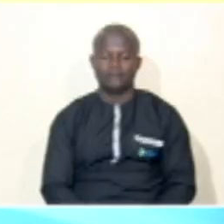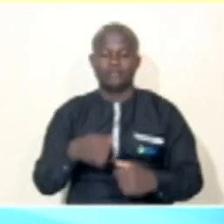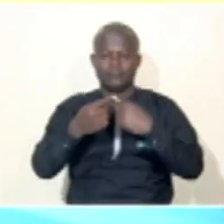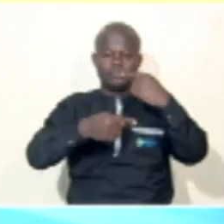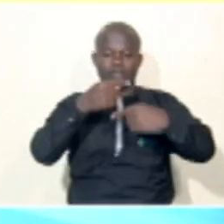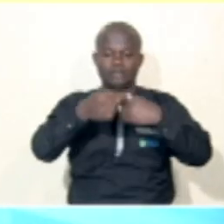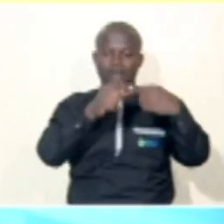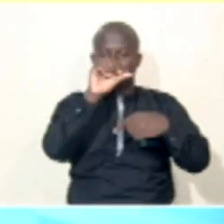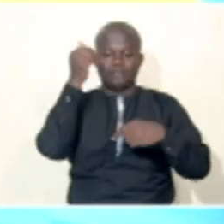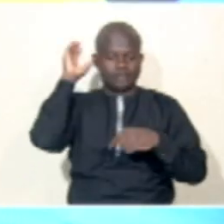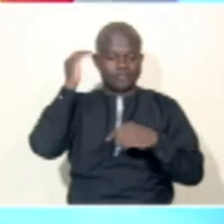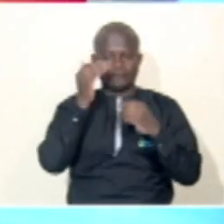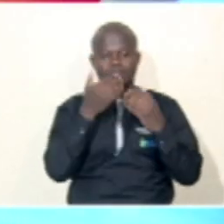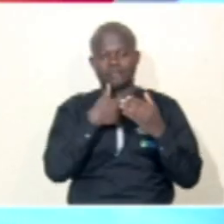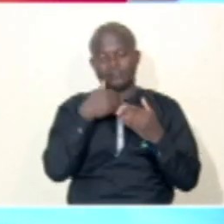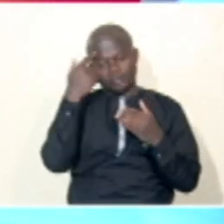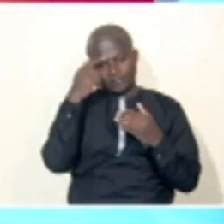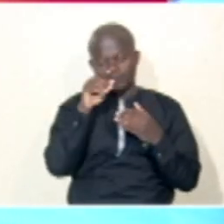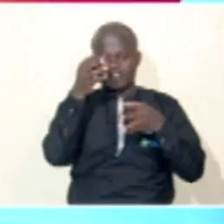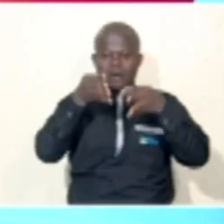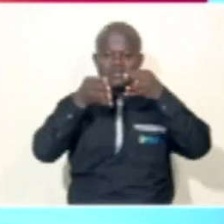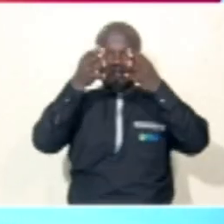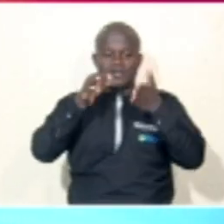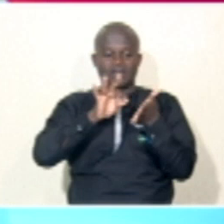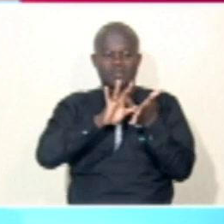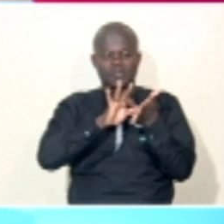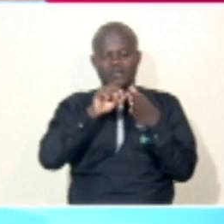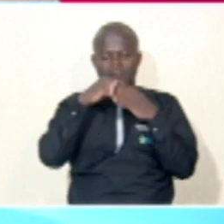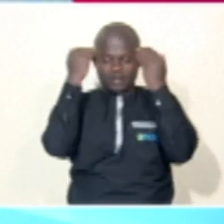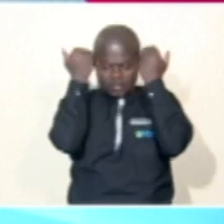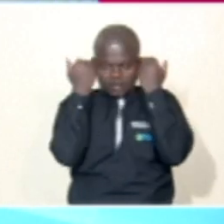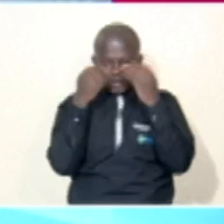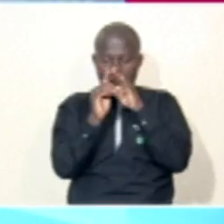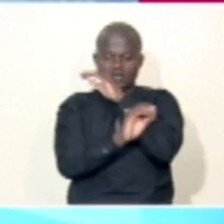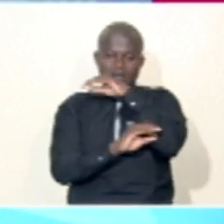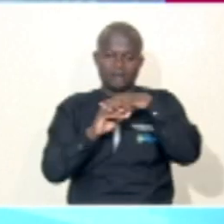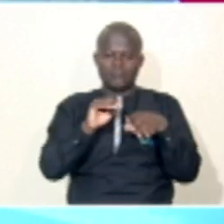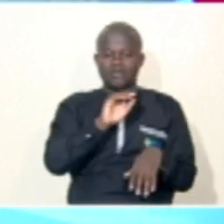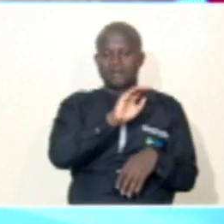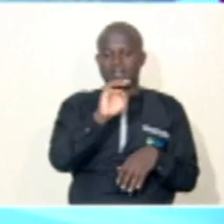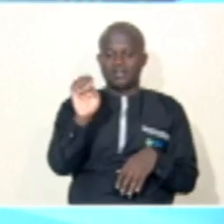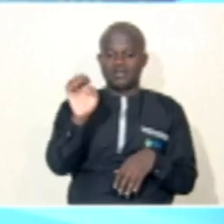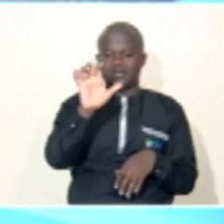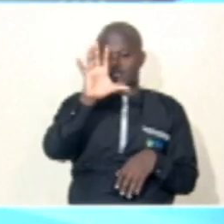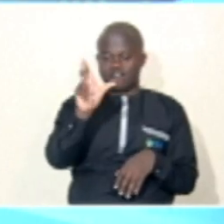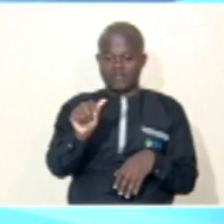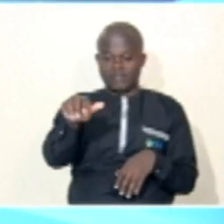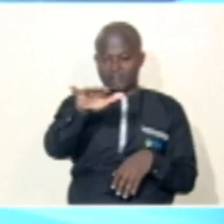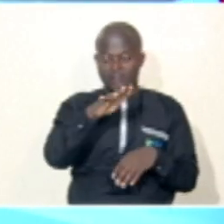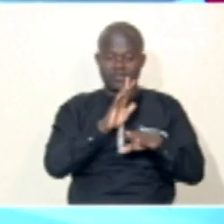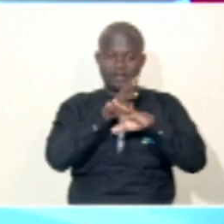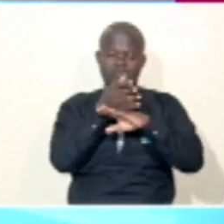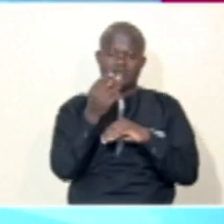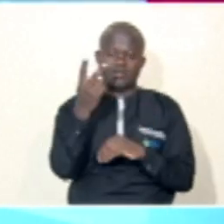Tukomeza n'andi makuru tukibafitiye. Abacamanza n'abanditsi bo mu nkiko zo mu bihugu bigize umuryango wa Afrika y'Iburasirazuba bagera